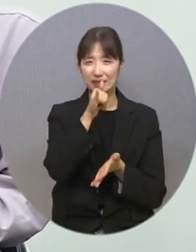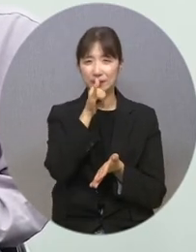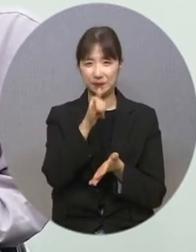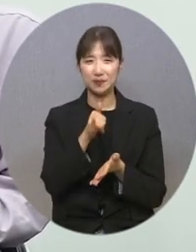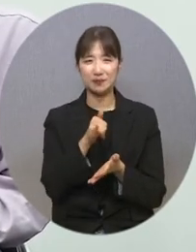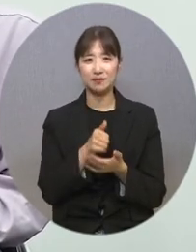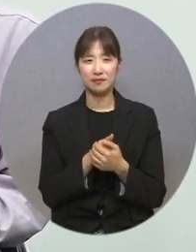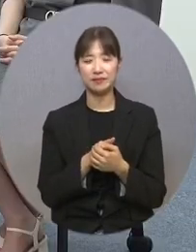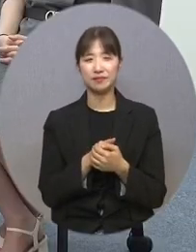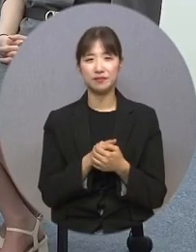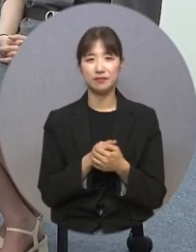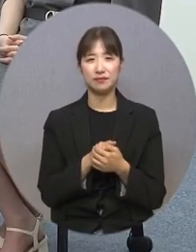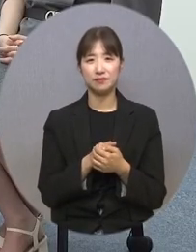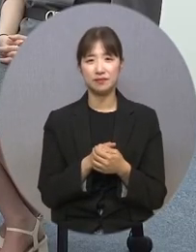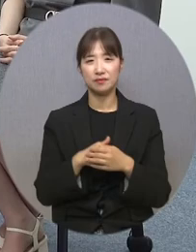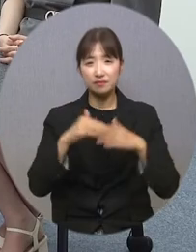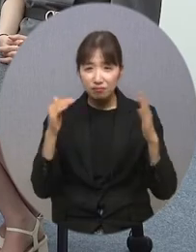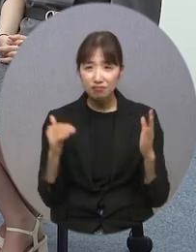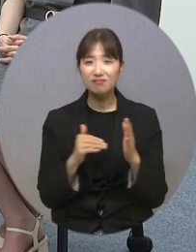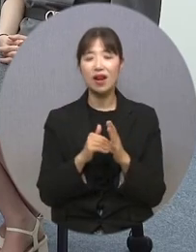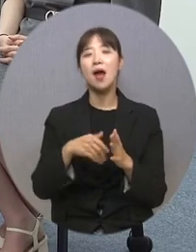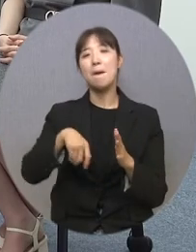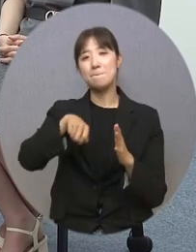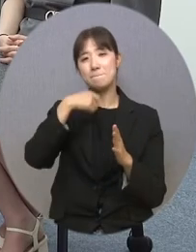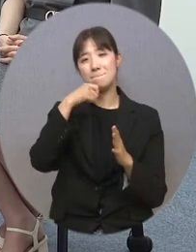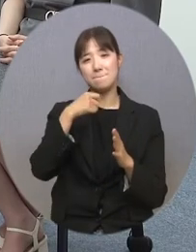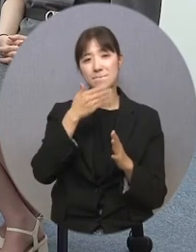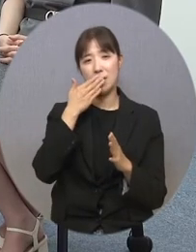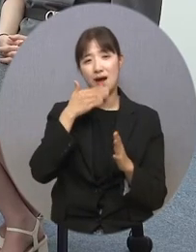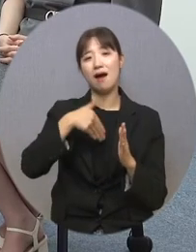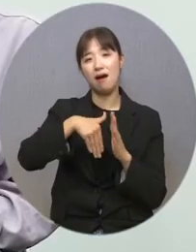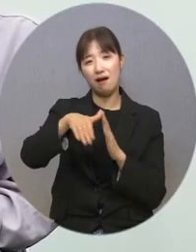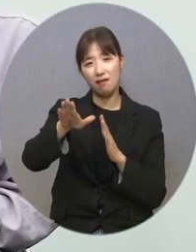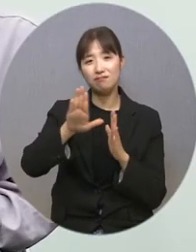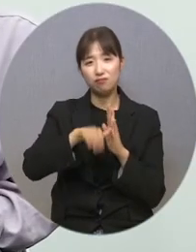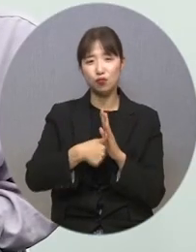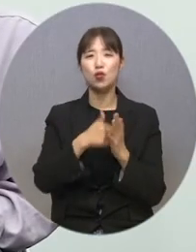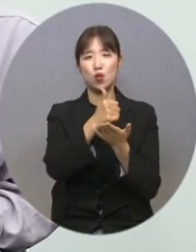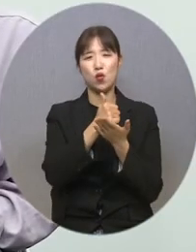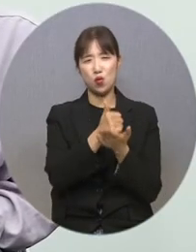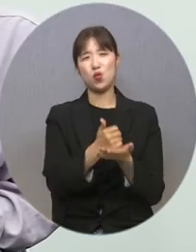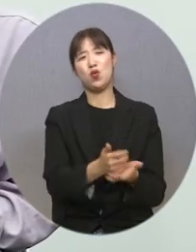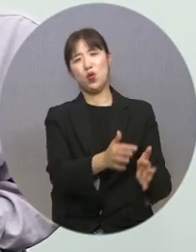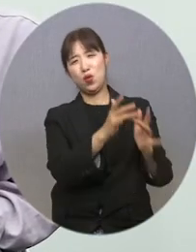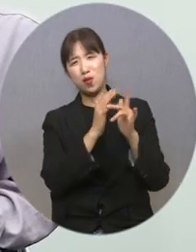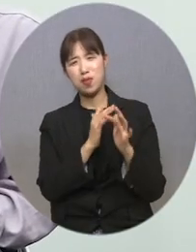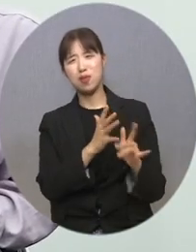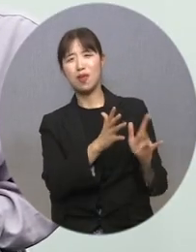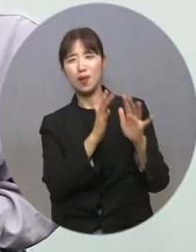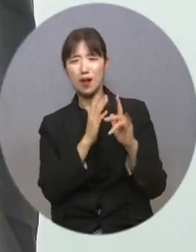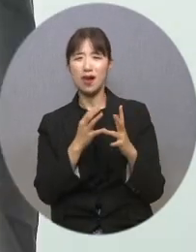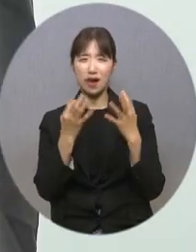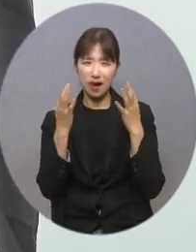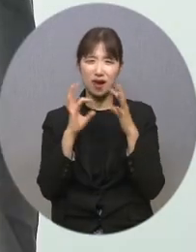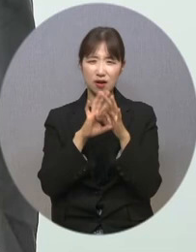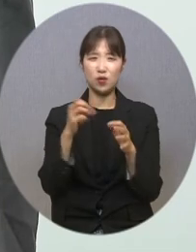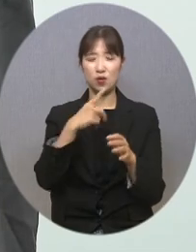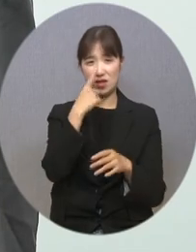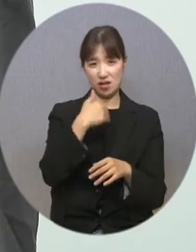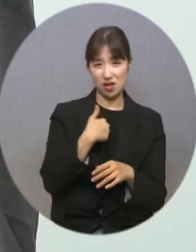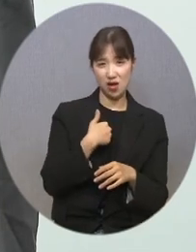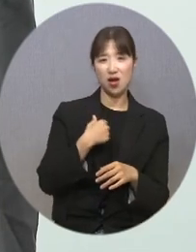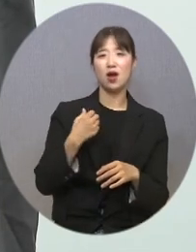상황이었고 으 이제 밥을 먹으로 갔어요 벌 먹으로 갔는데 손님들이 계속 몰리고 저랑 목발을 짚는